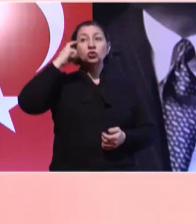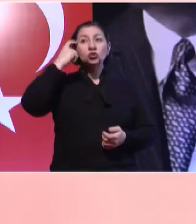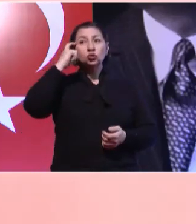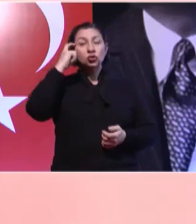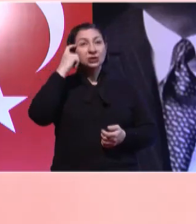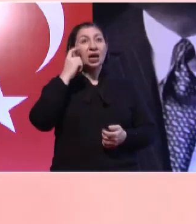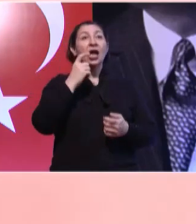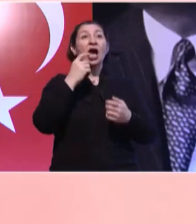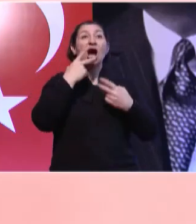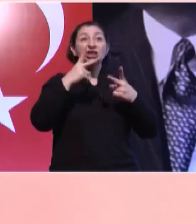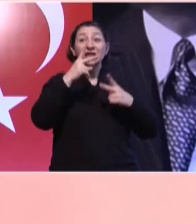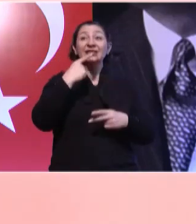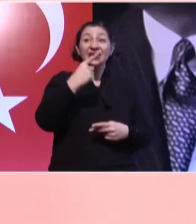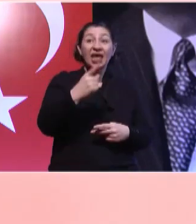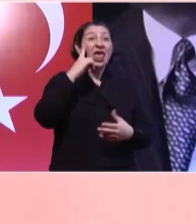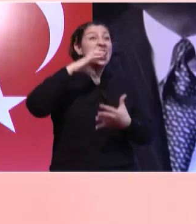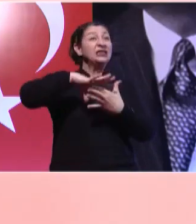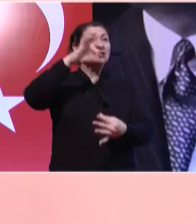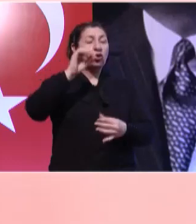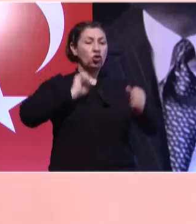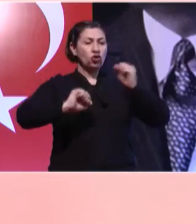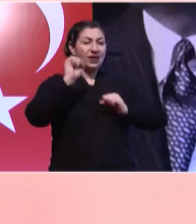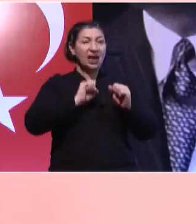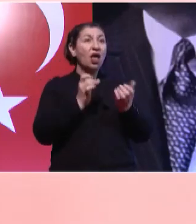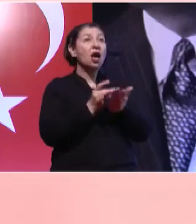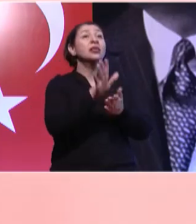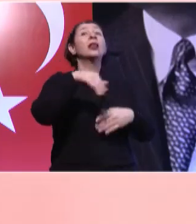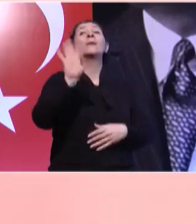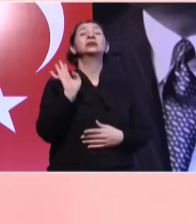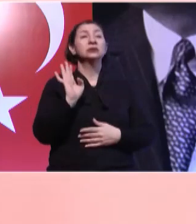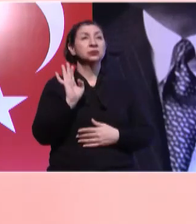Düşüncesini açıkladı diye insanlar üniversitelerden atılamaz.